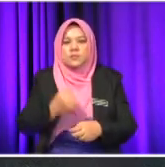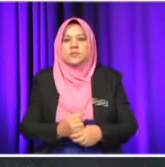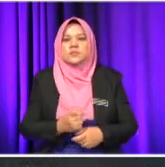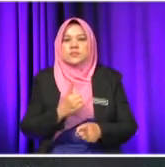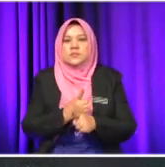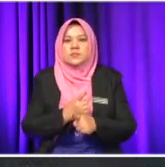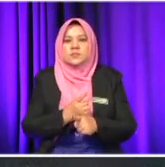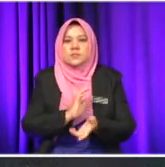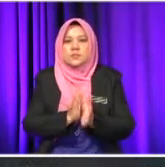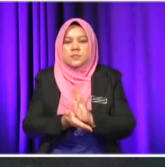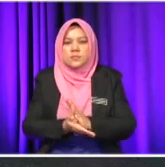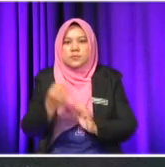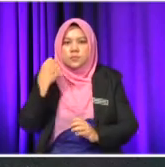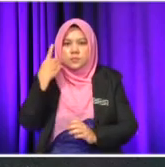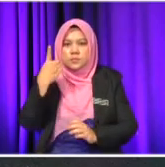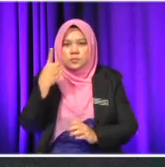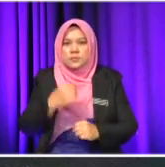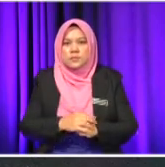jadi gitu